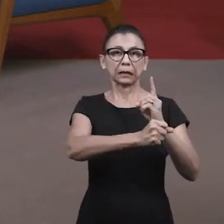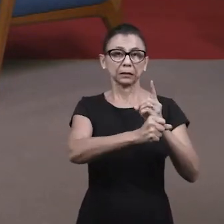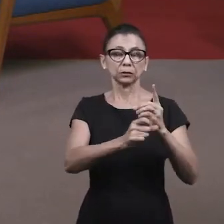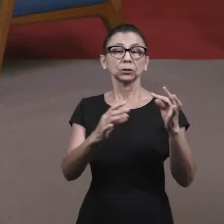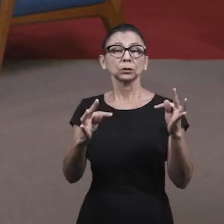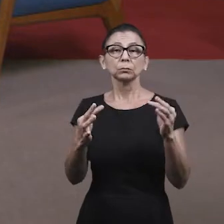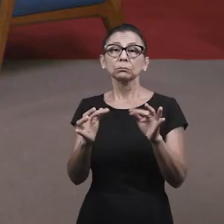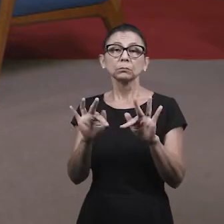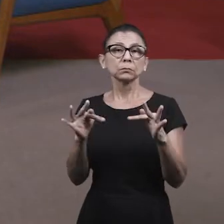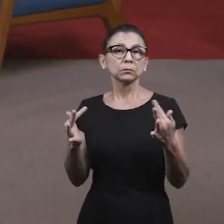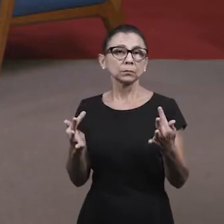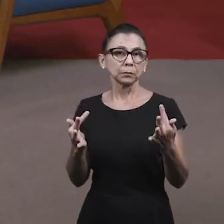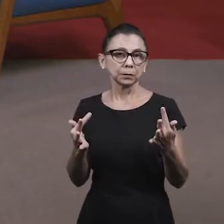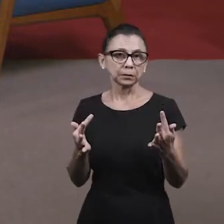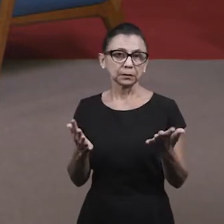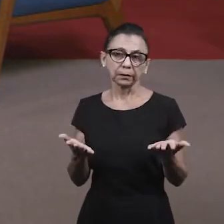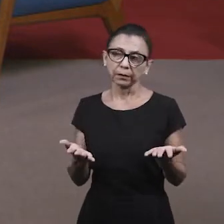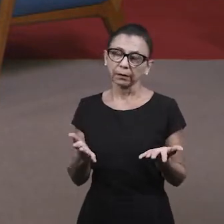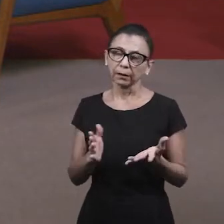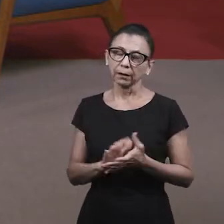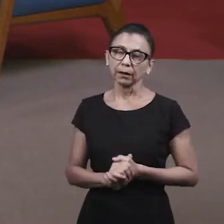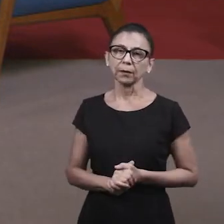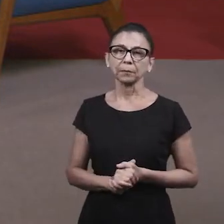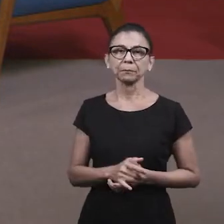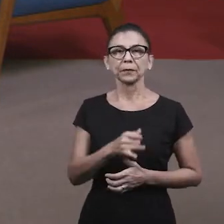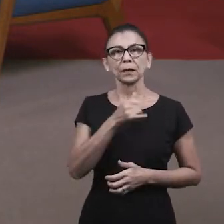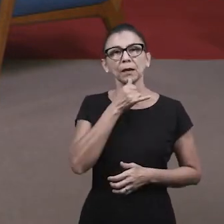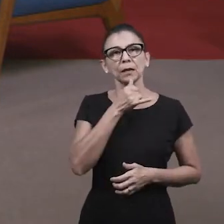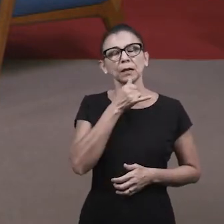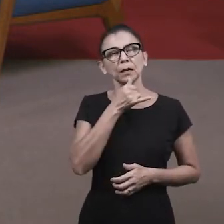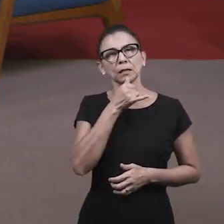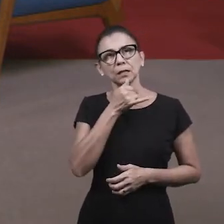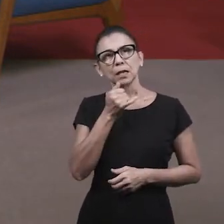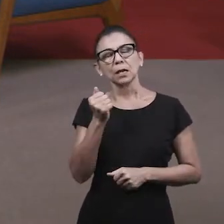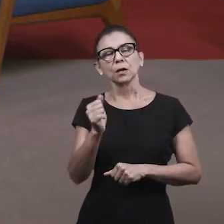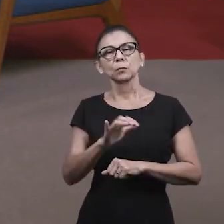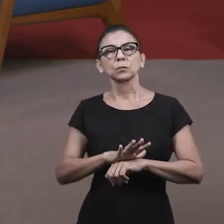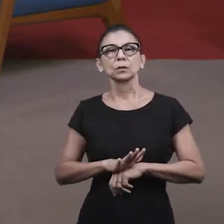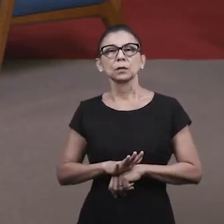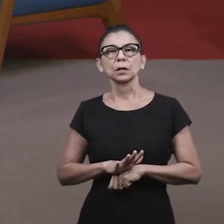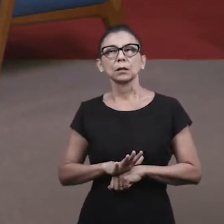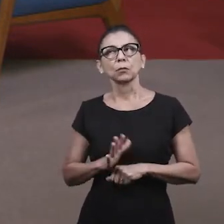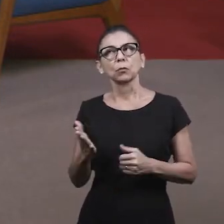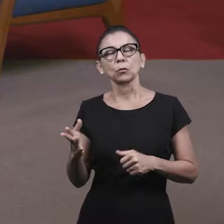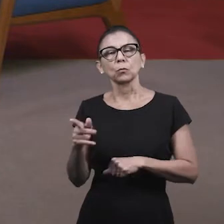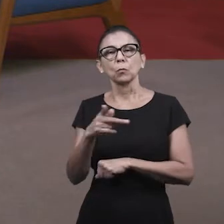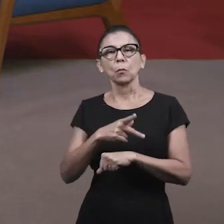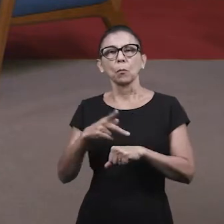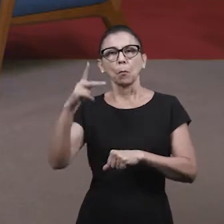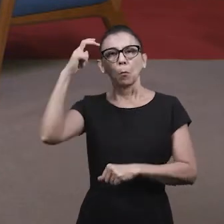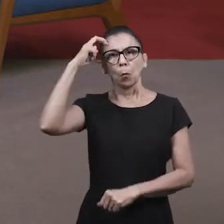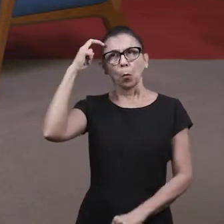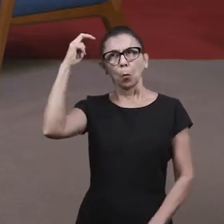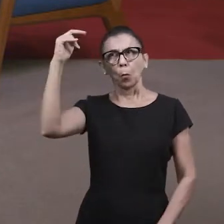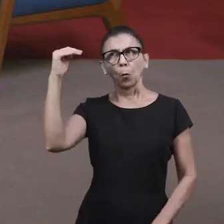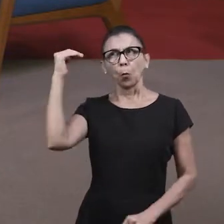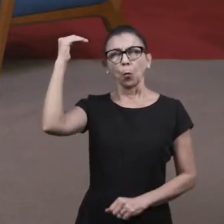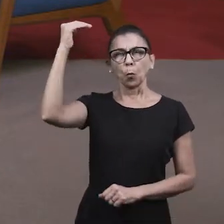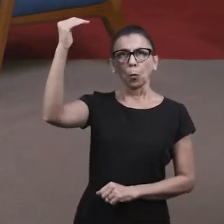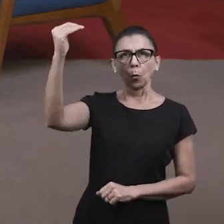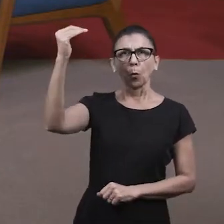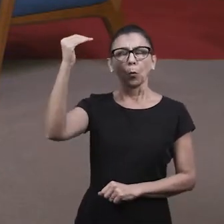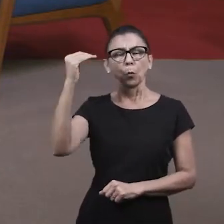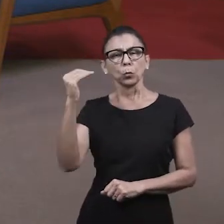pays, les peuples, la ville, tout est très cyclique, n'est-ce pas?